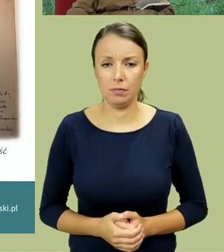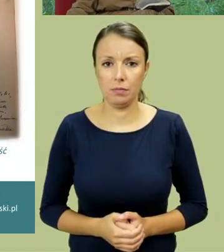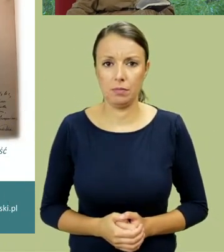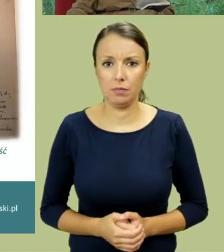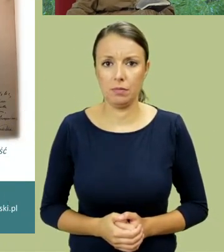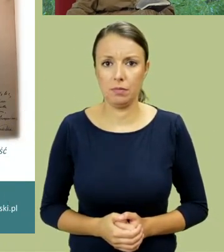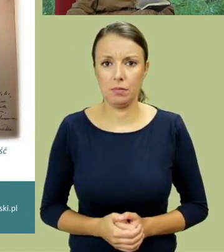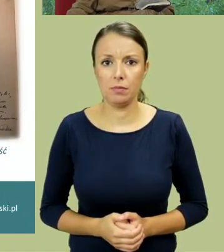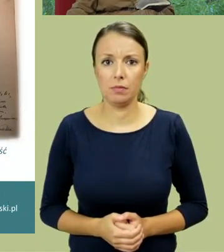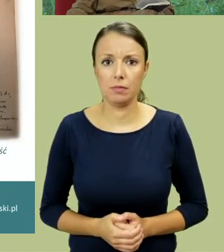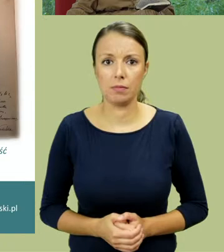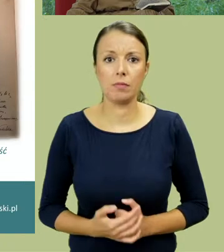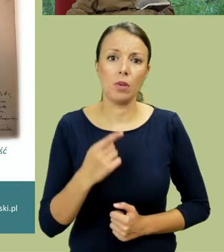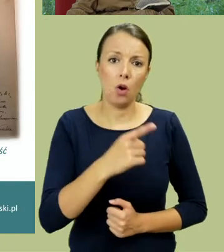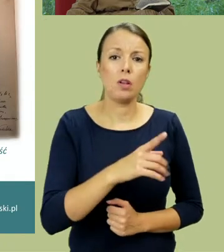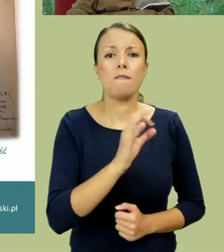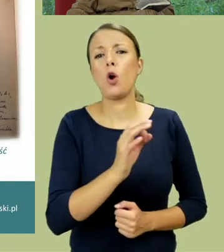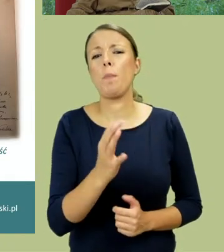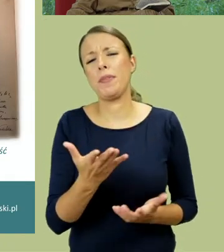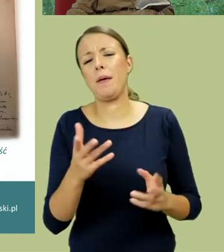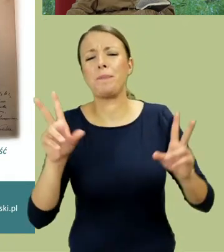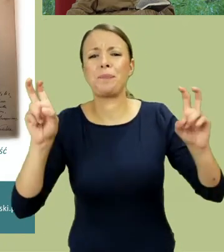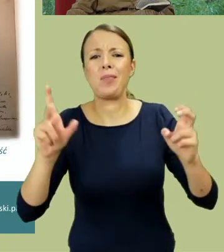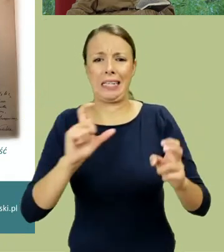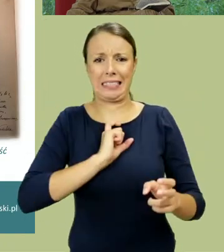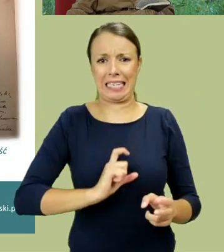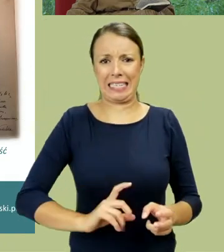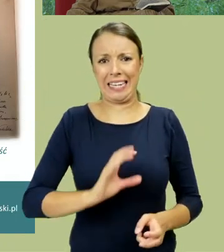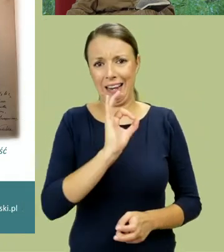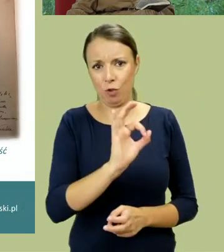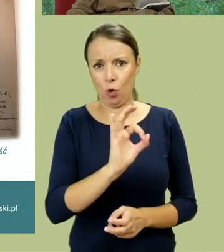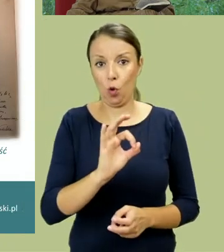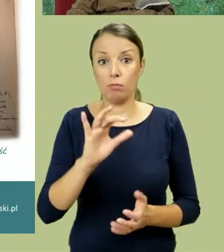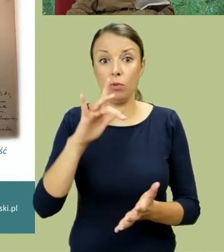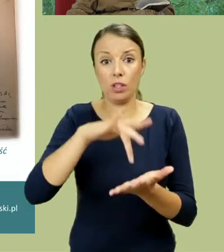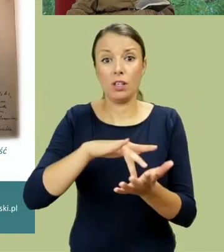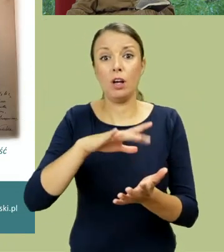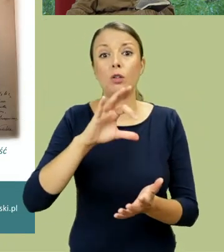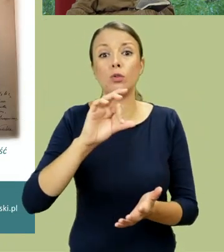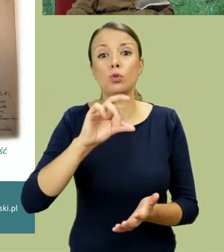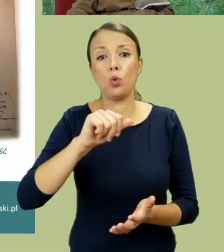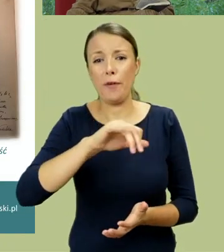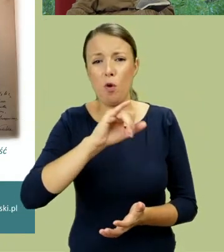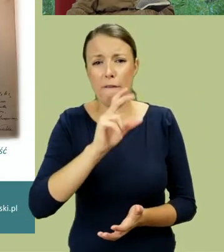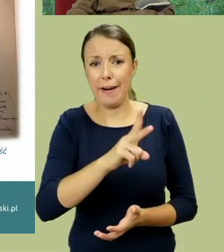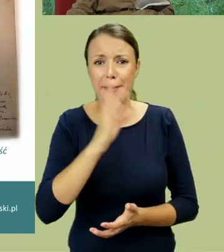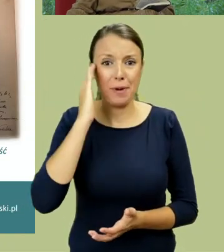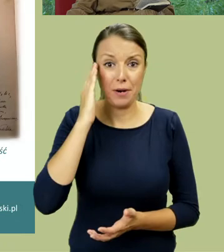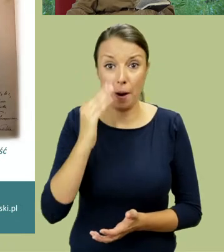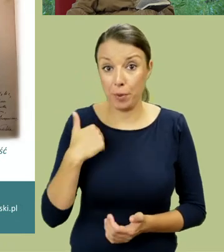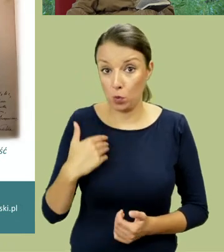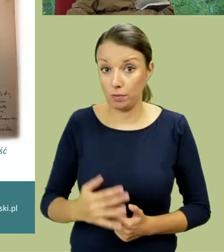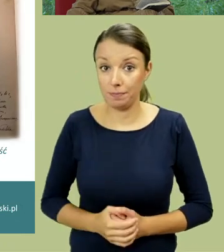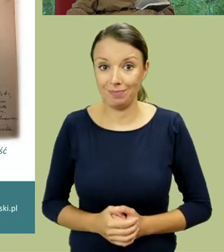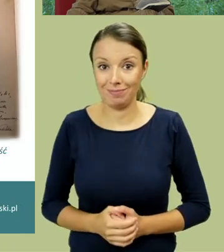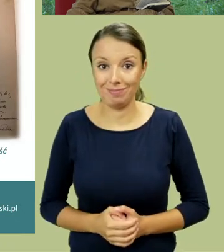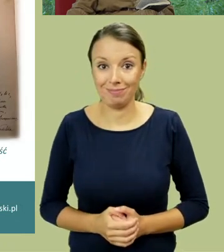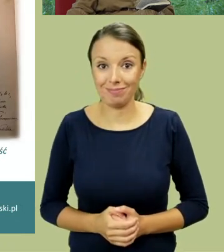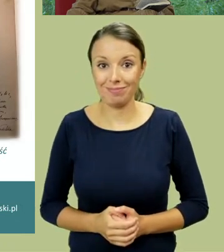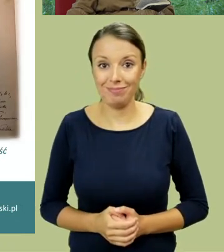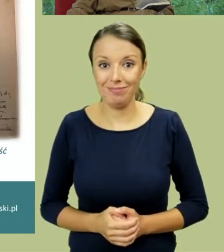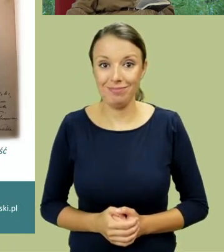tak w cudzysłowie, sekretarki, tutaj będąc tutaj, mieszkając tutaj w Milusinie, bo też